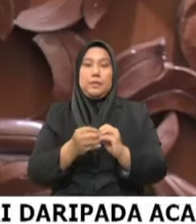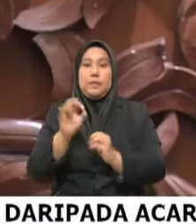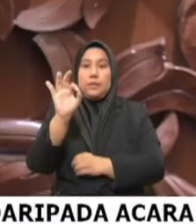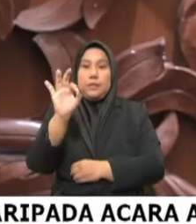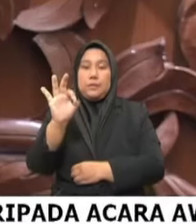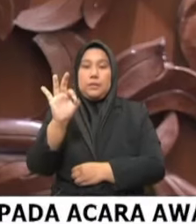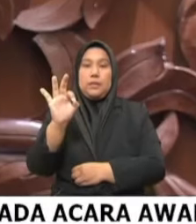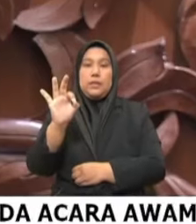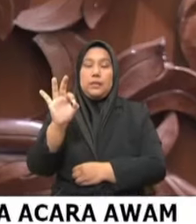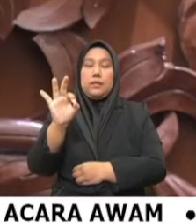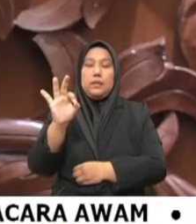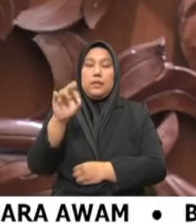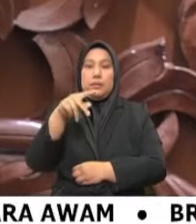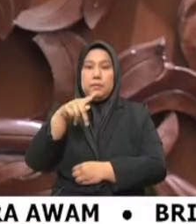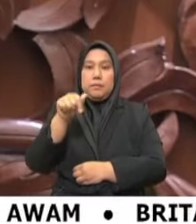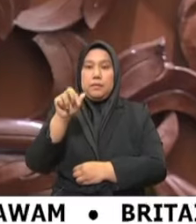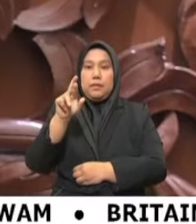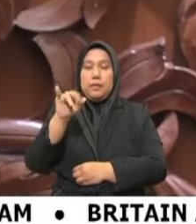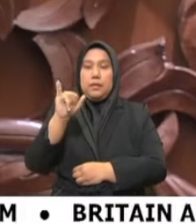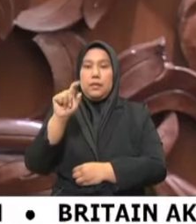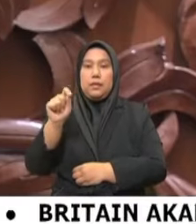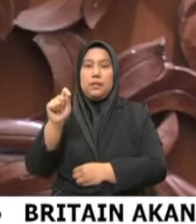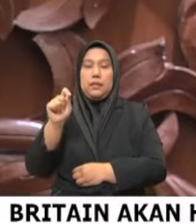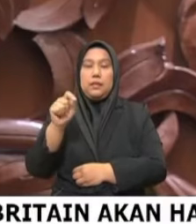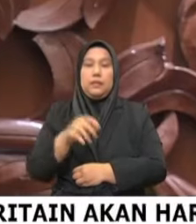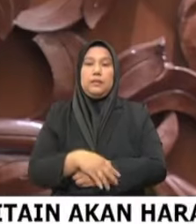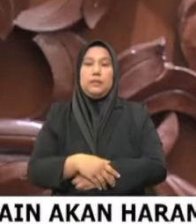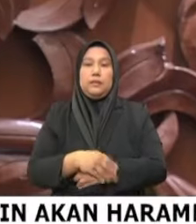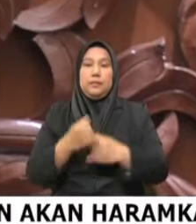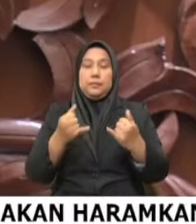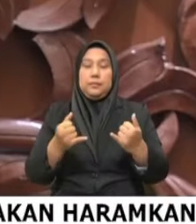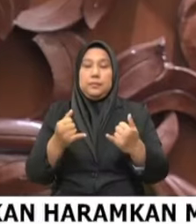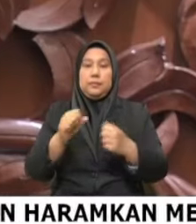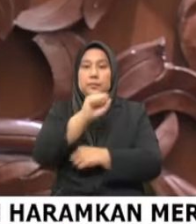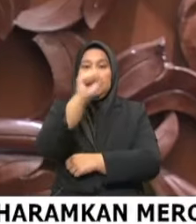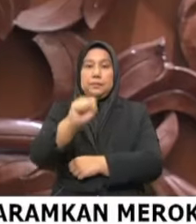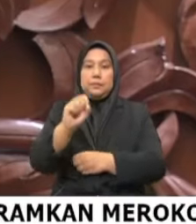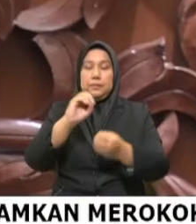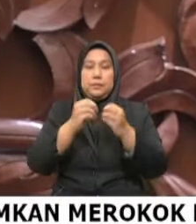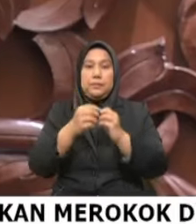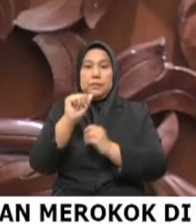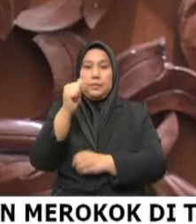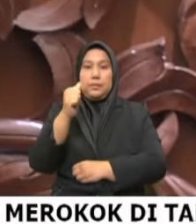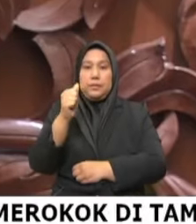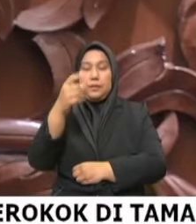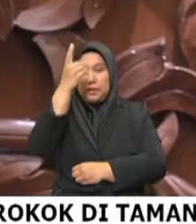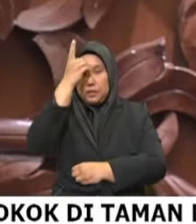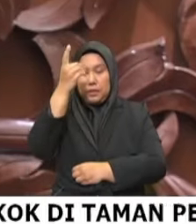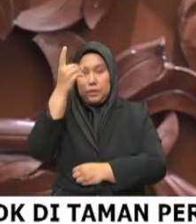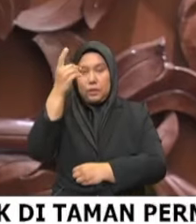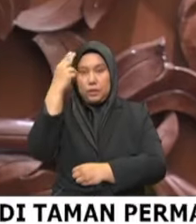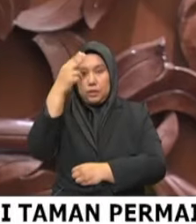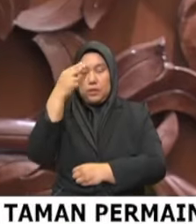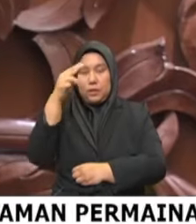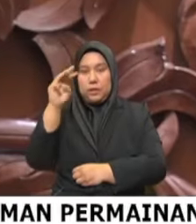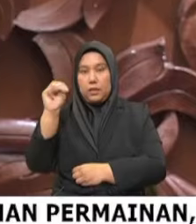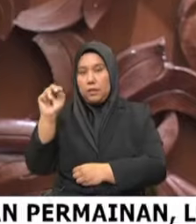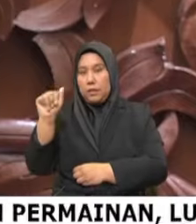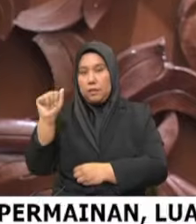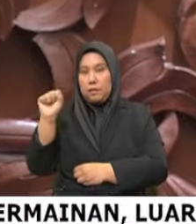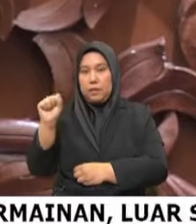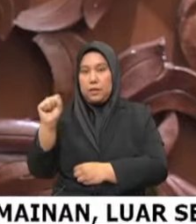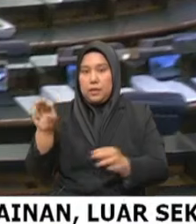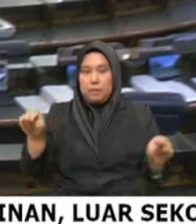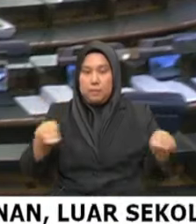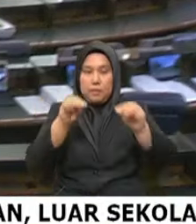saya jemput soalan nombor 10, Datuk Wira Hajah Mas Emiyati binti Haji Samsudin, Masjid